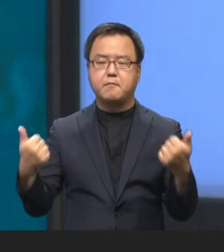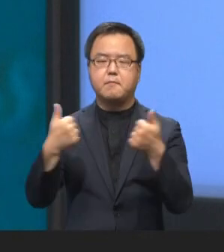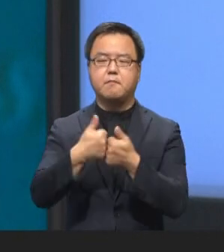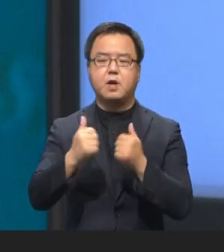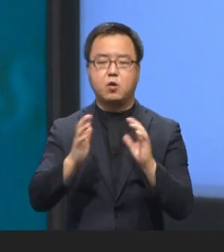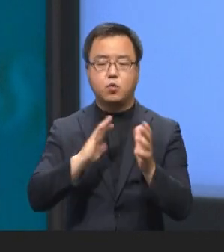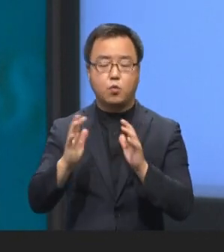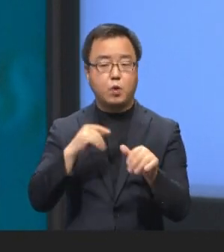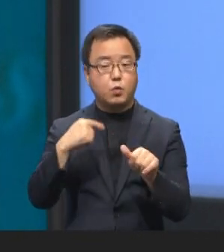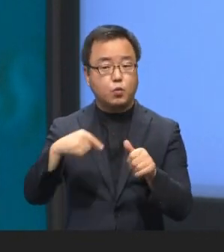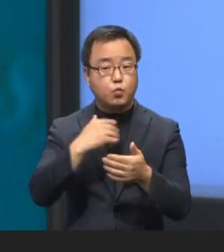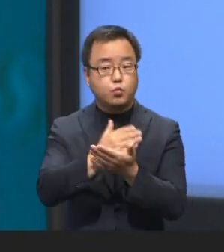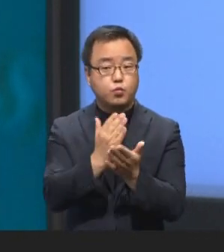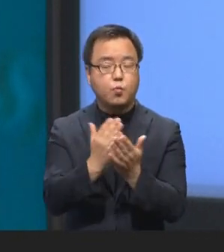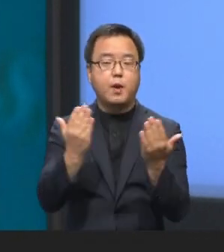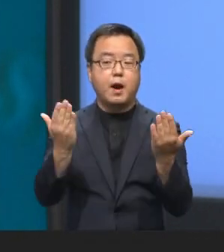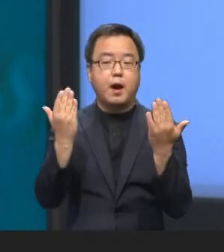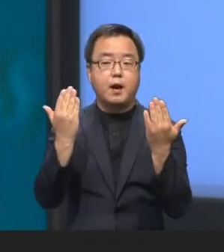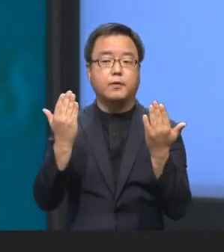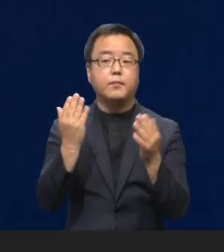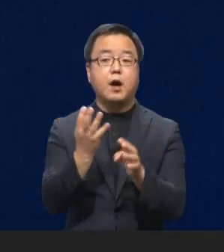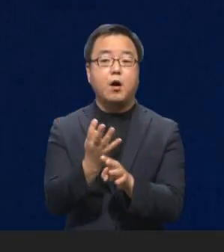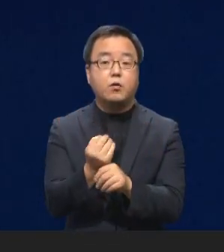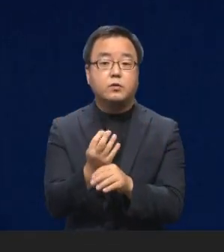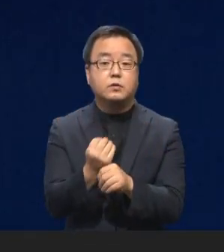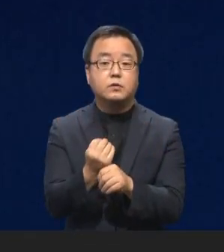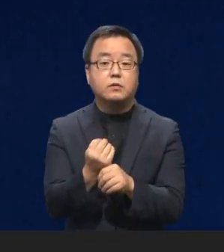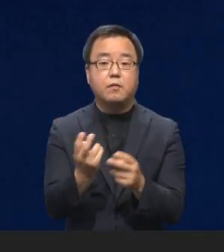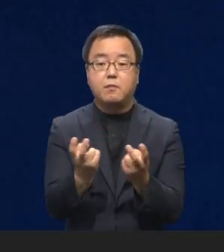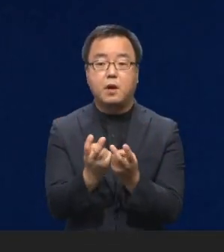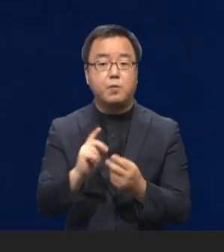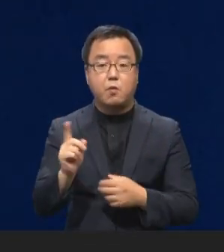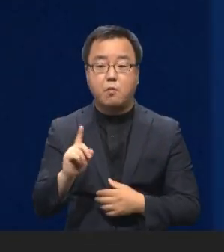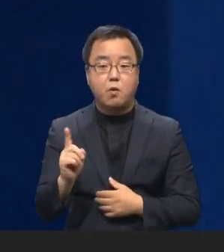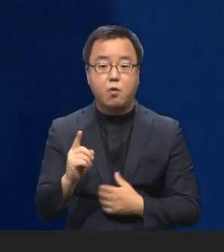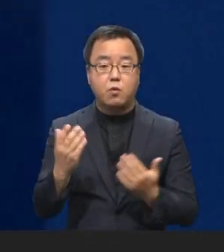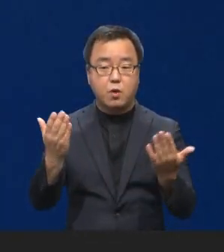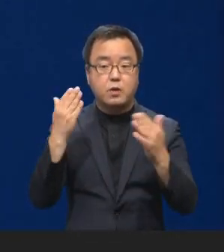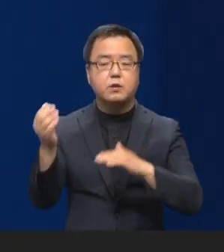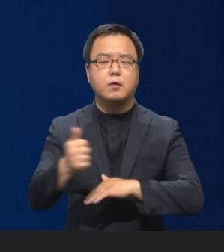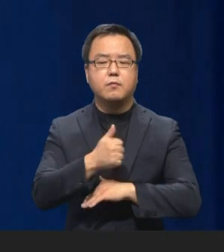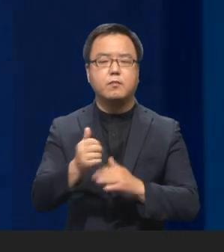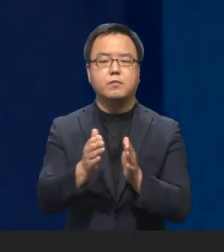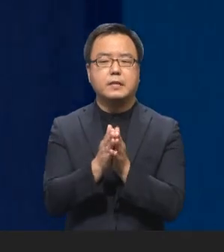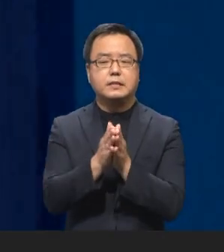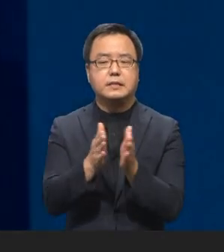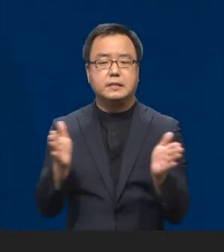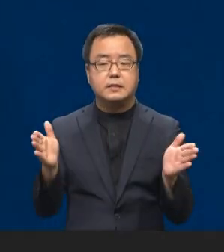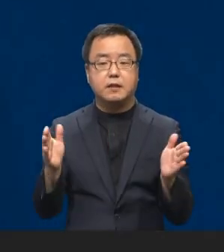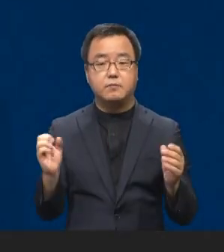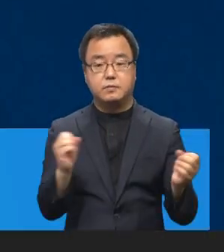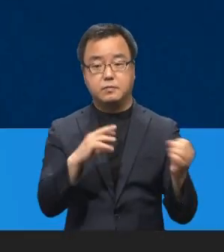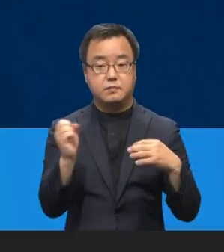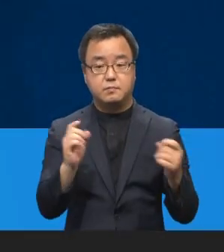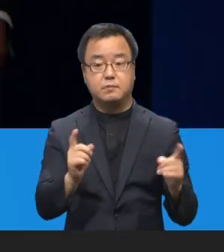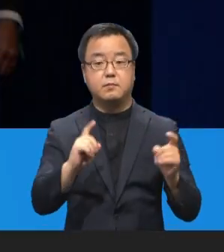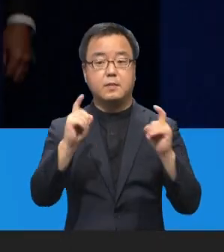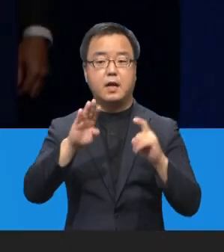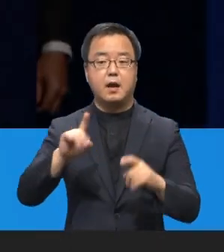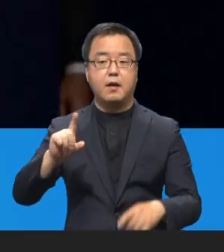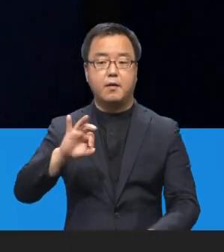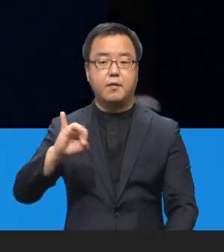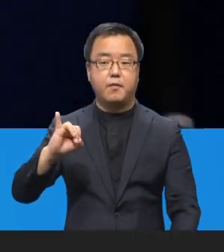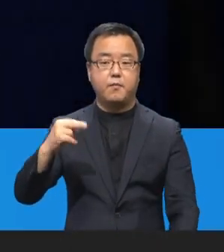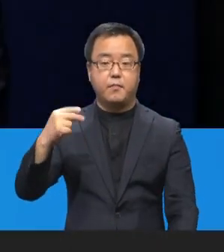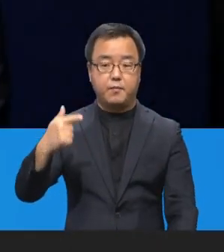교육 분야에서는 학교를 언제, 어떻게 이 등교 수업을 재개할 것인가가 화두였는데요. 예. 이 바이든 후보가 먼저